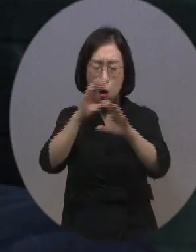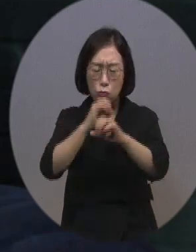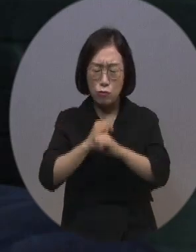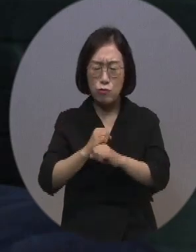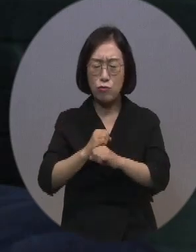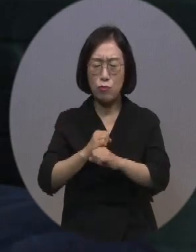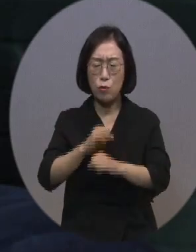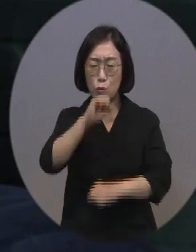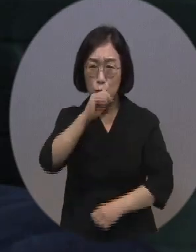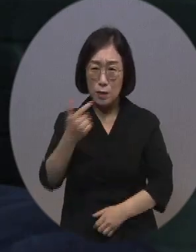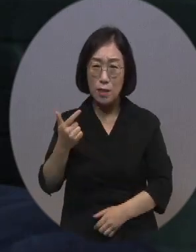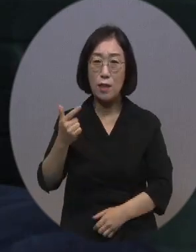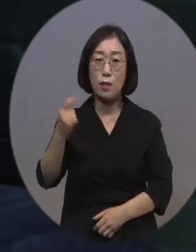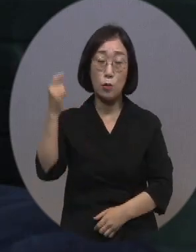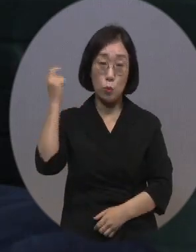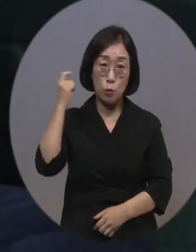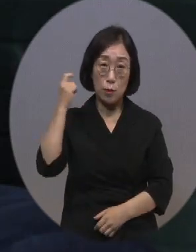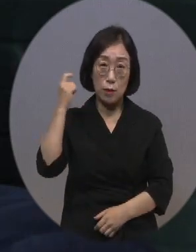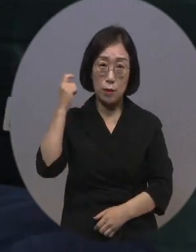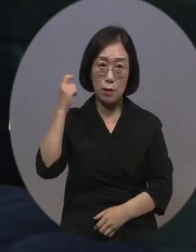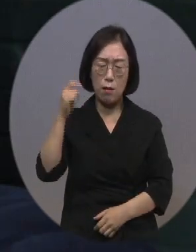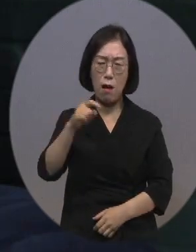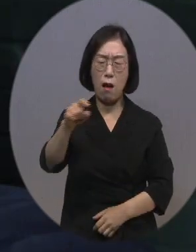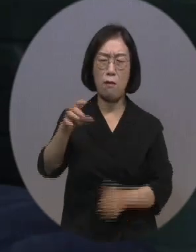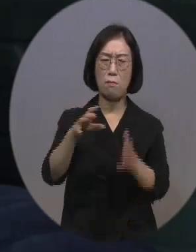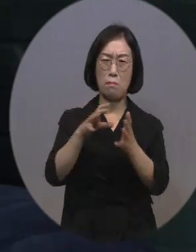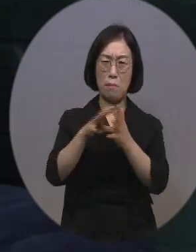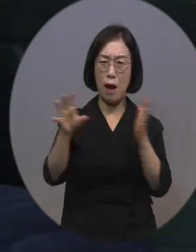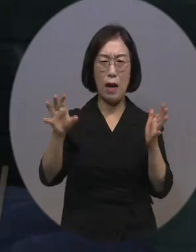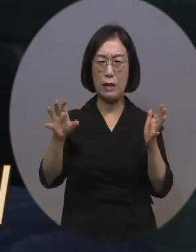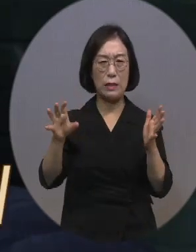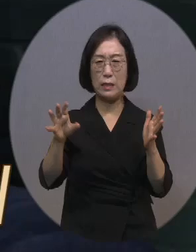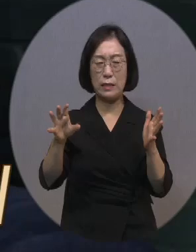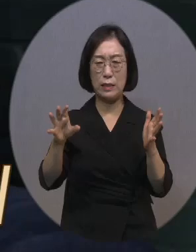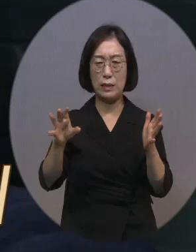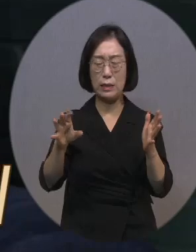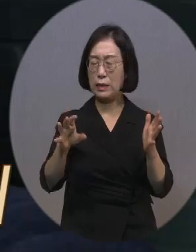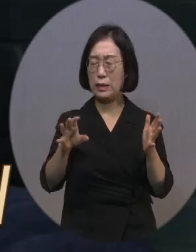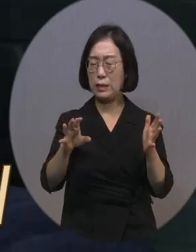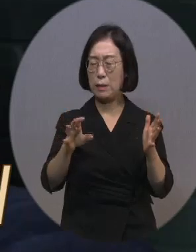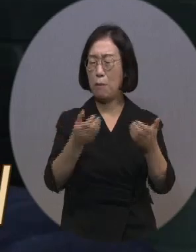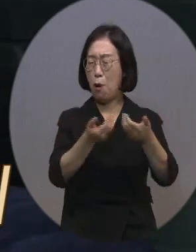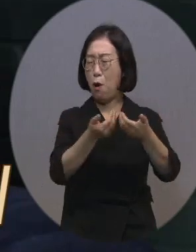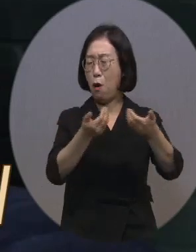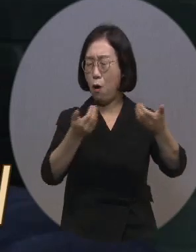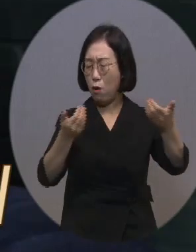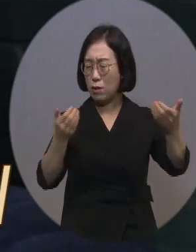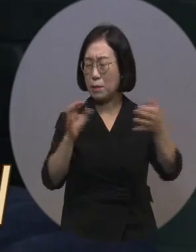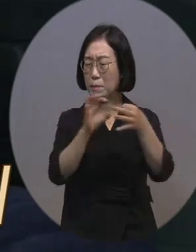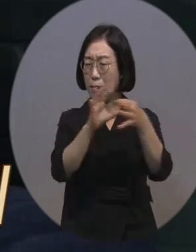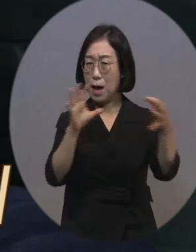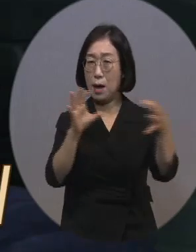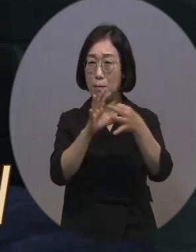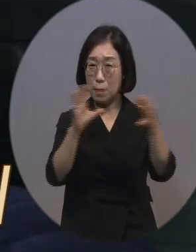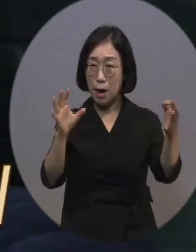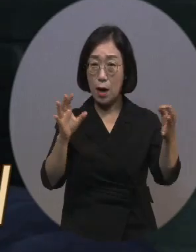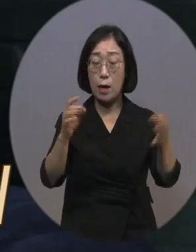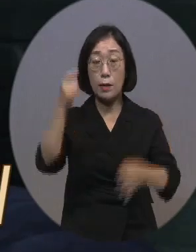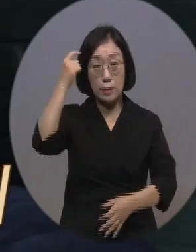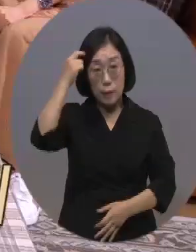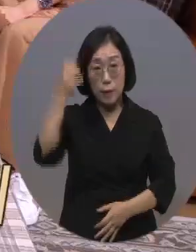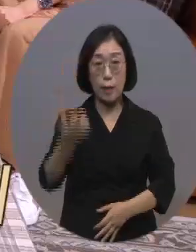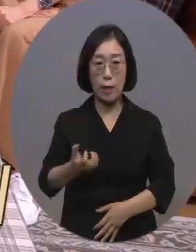전달을 했었을 때 북한은 이상한 곳, 우리가 알 수 없는 곳으로만 계속 이 프레임에 갇혀